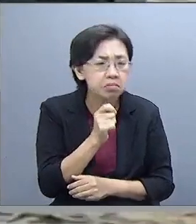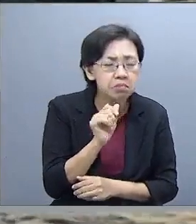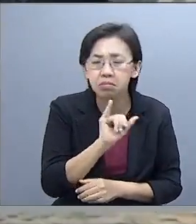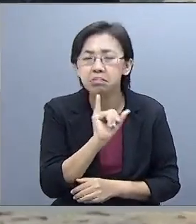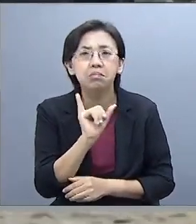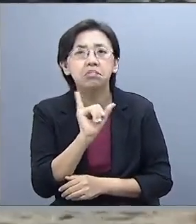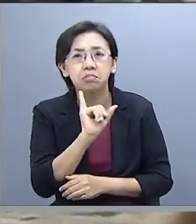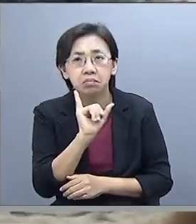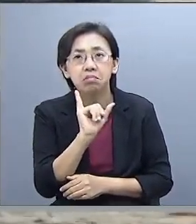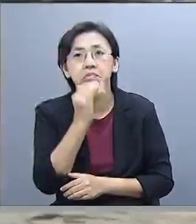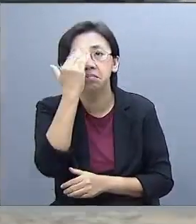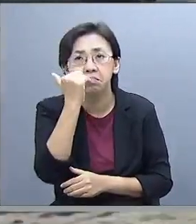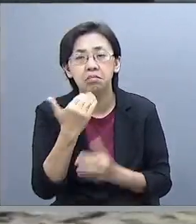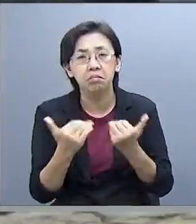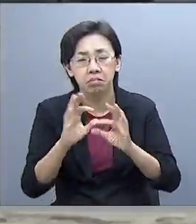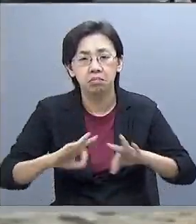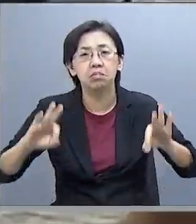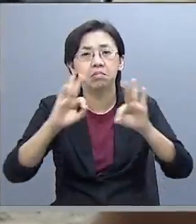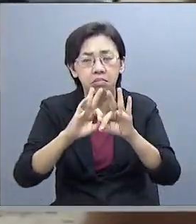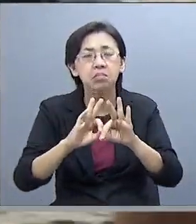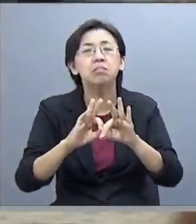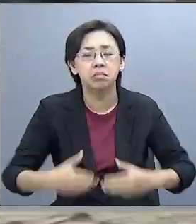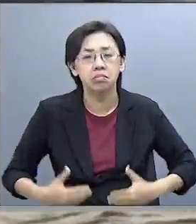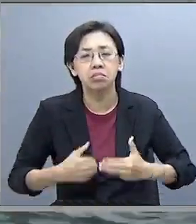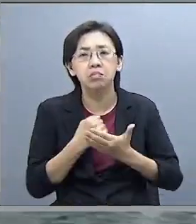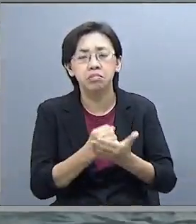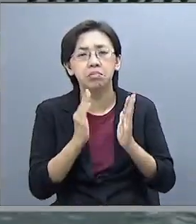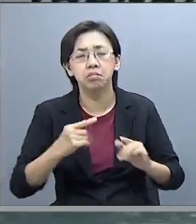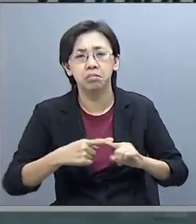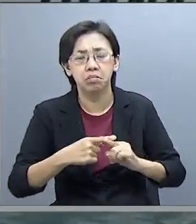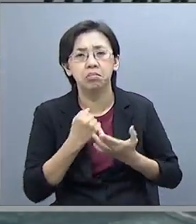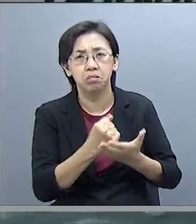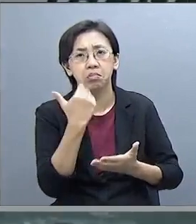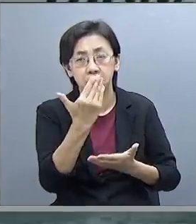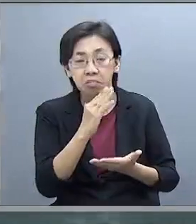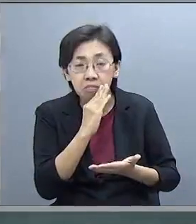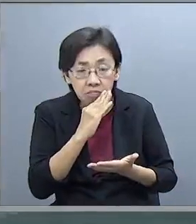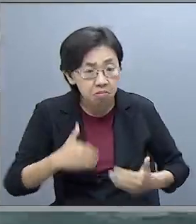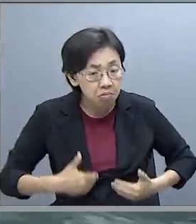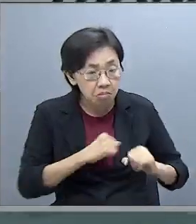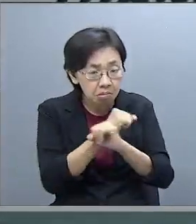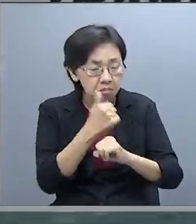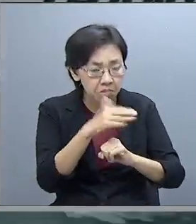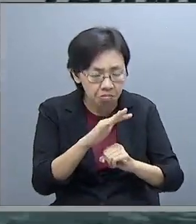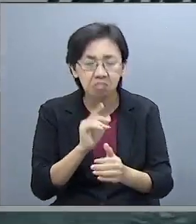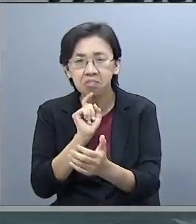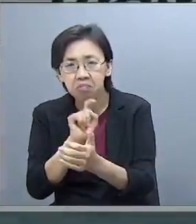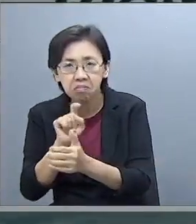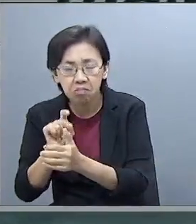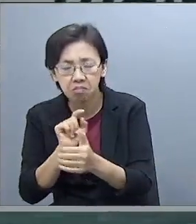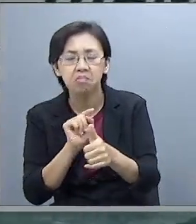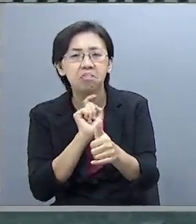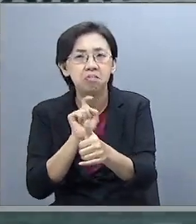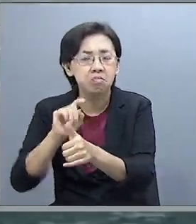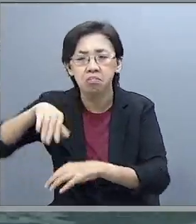ใครนะคะเพราะให้ความสำคัญกับการช่วยเหลือผู้บาดเจ็บก่อนเมื่อทุกคนปลอดภัยแล้วจะเข้าสู่กระบวนการสอบปาก